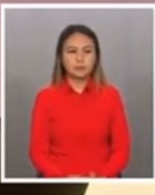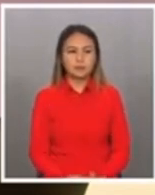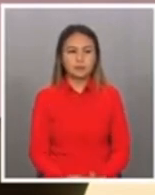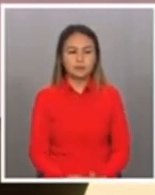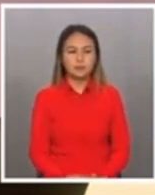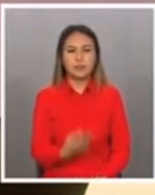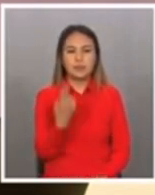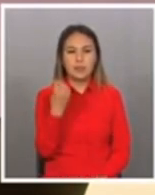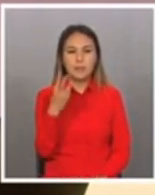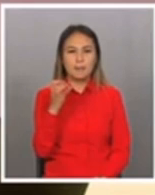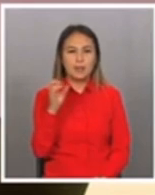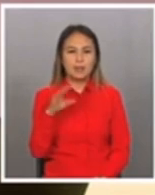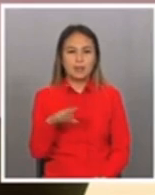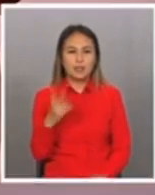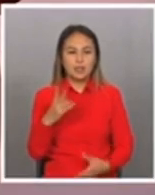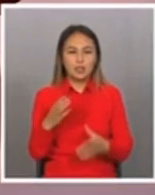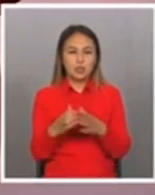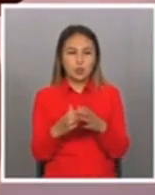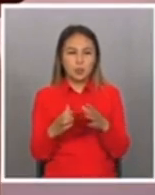Цемент екінші топ.